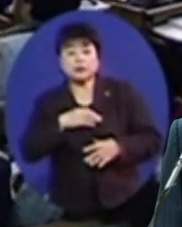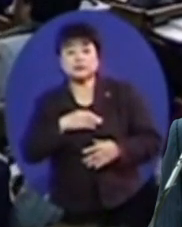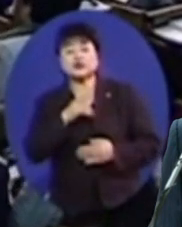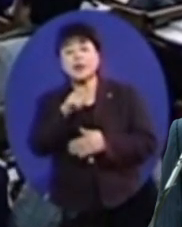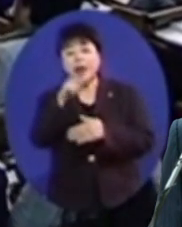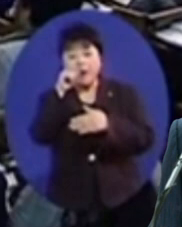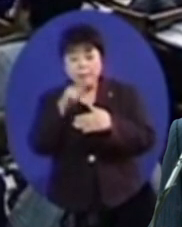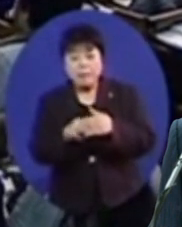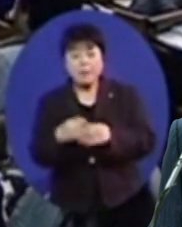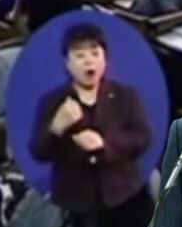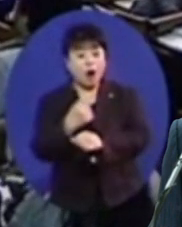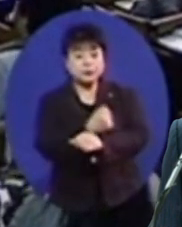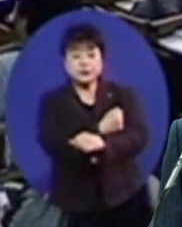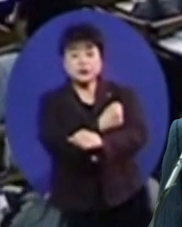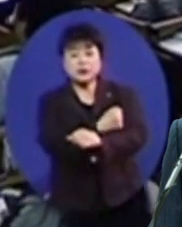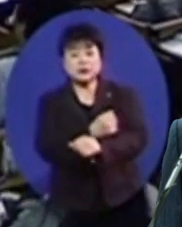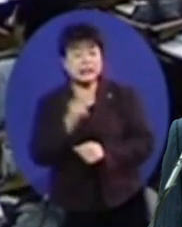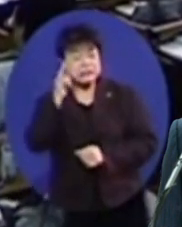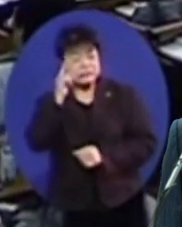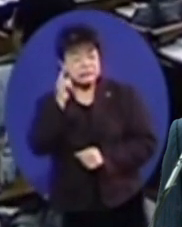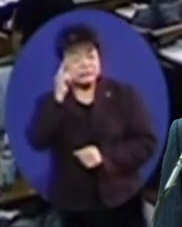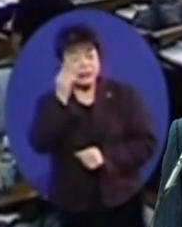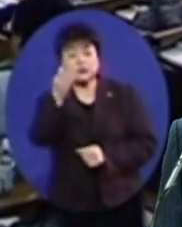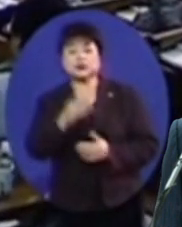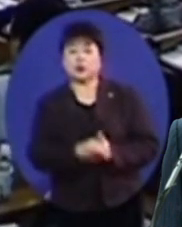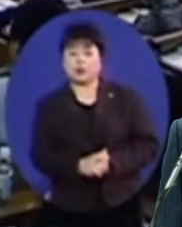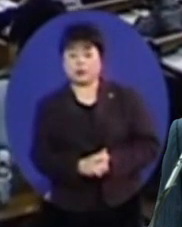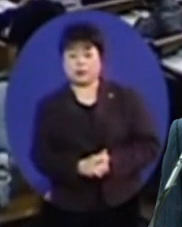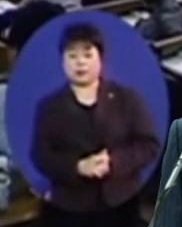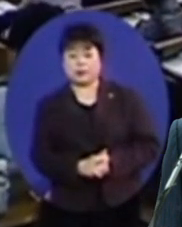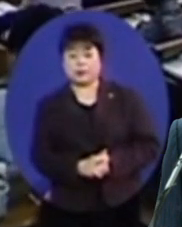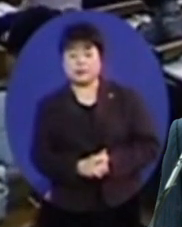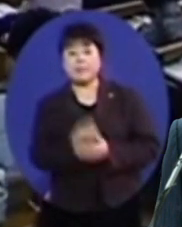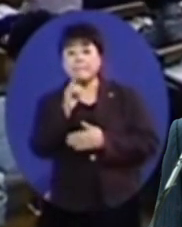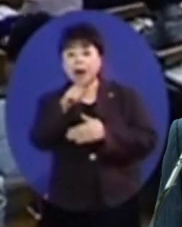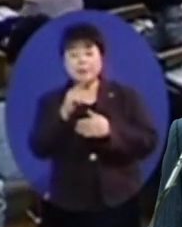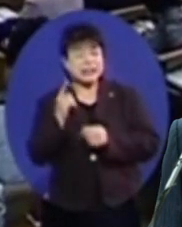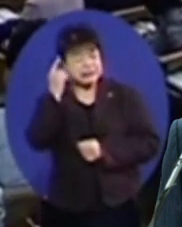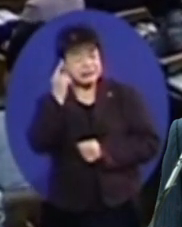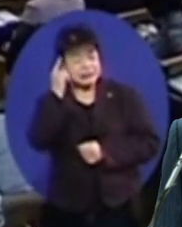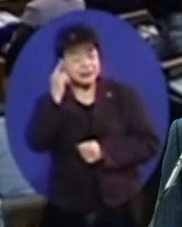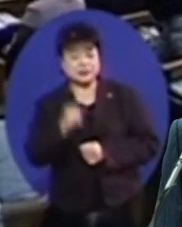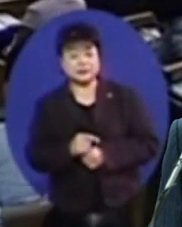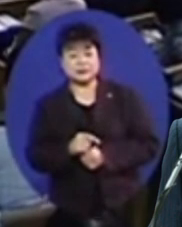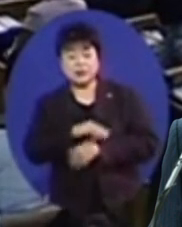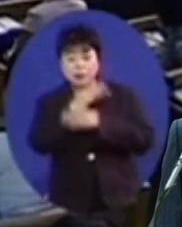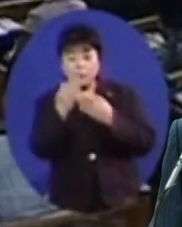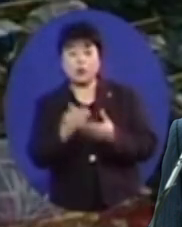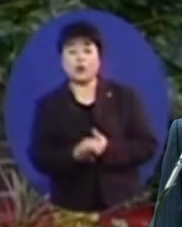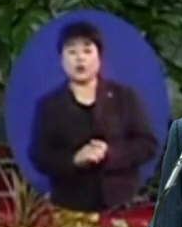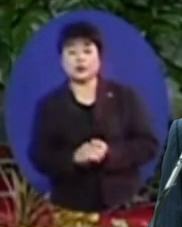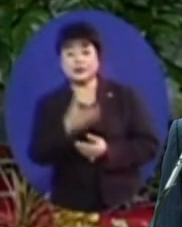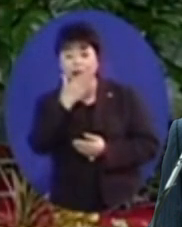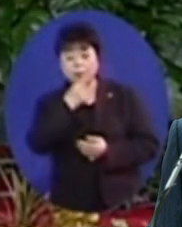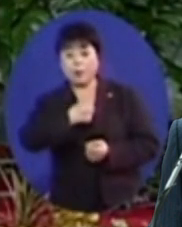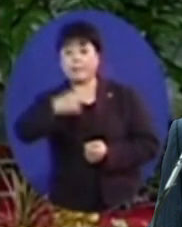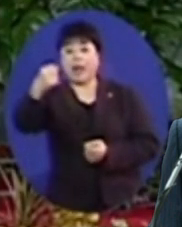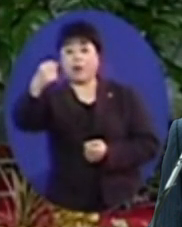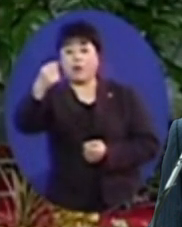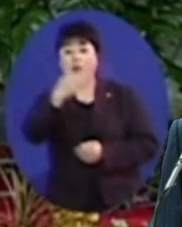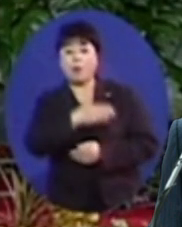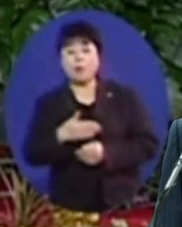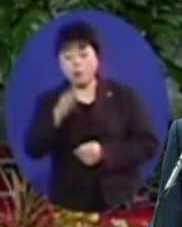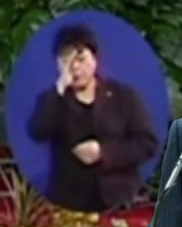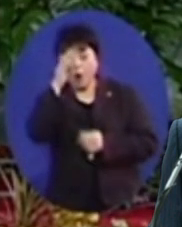마음에 엄청난 스트레스로 작용하는 것입니다. 그 마음의 스트레스는 모든 평안과 행복을 빼앗고 심신을